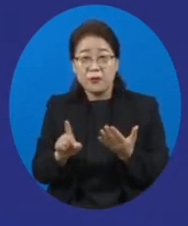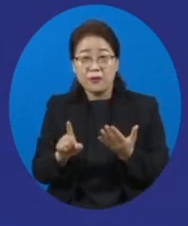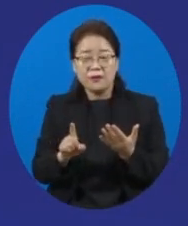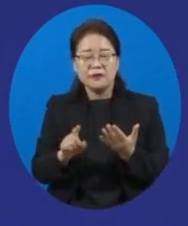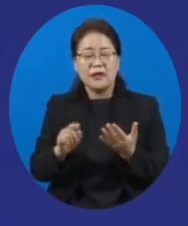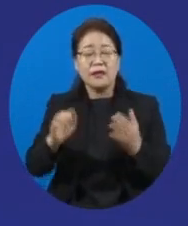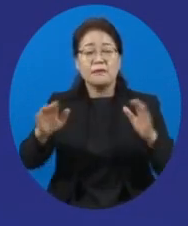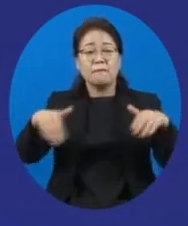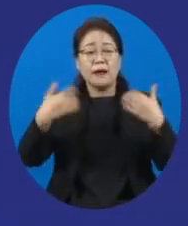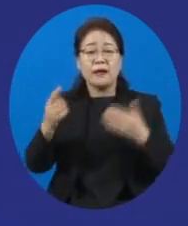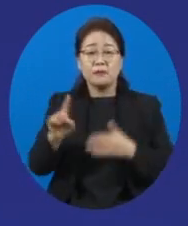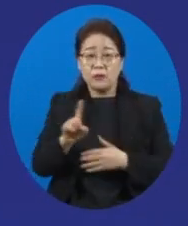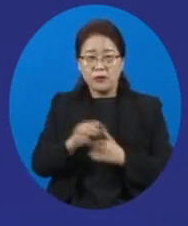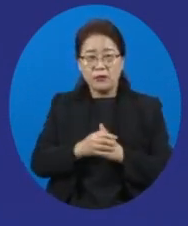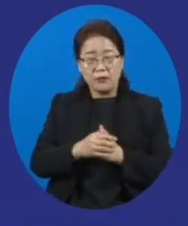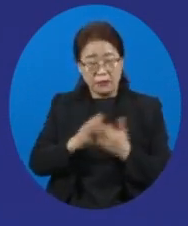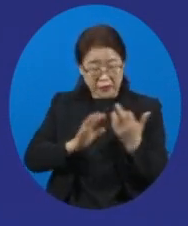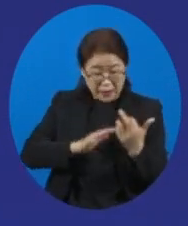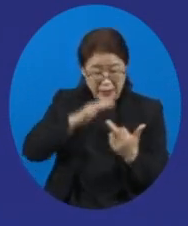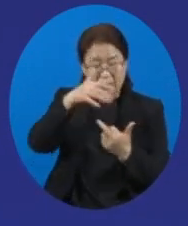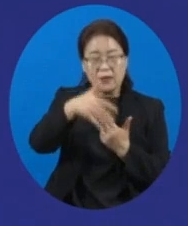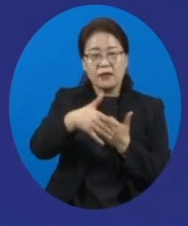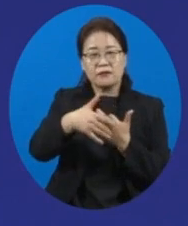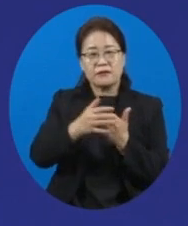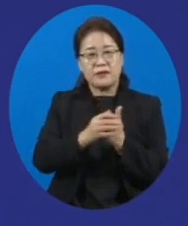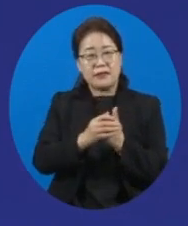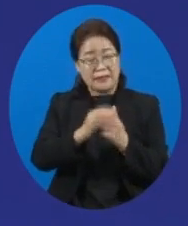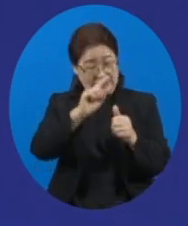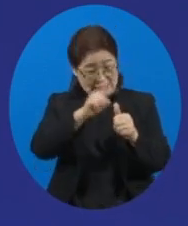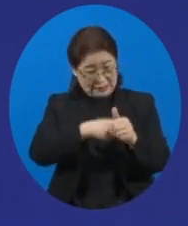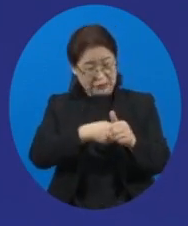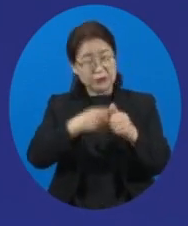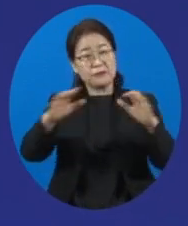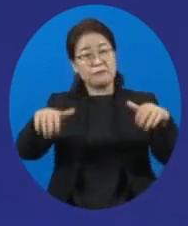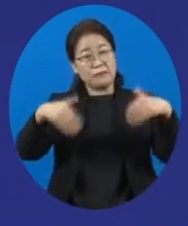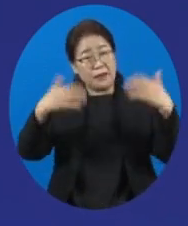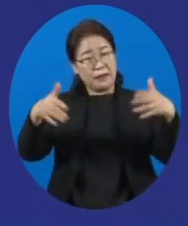바람일까요? 에덴 동산에서 일어나는 자연적인 바람이었을까요?